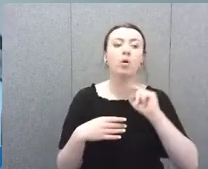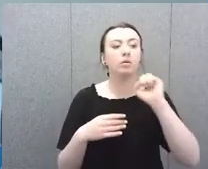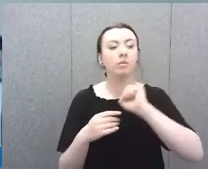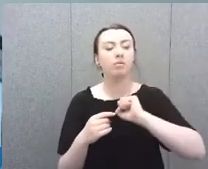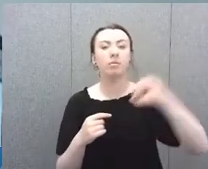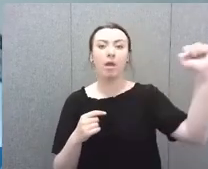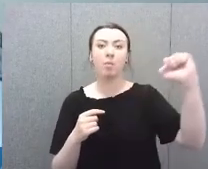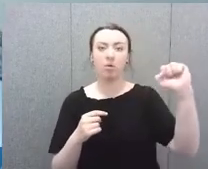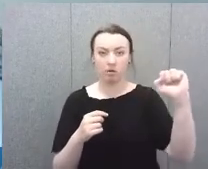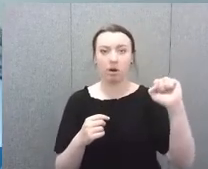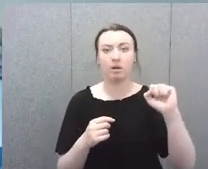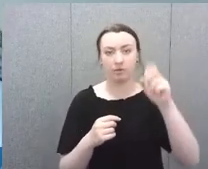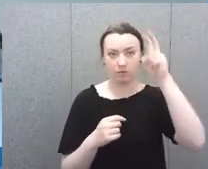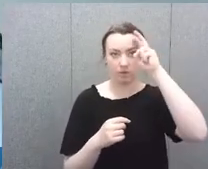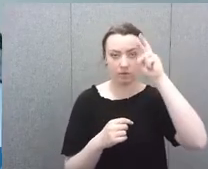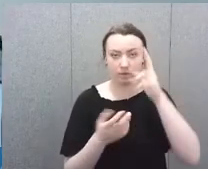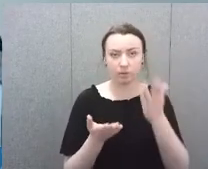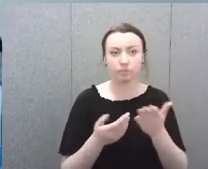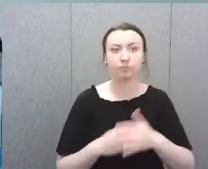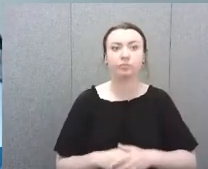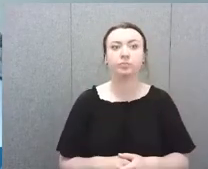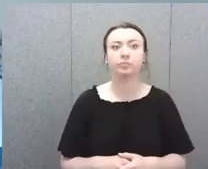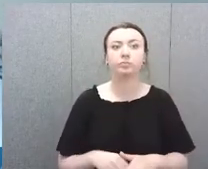свою презентацию, я бы хотела сказать, что в